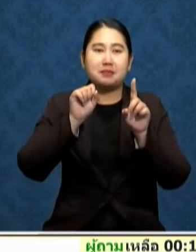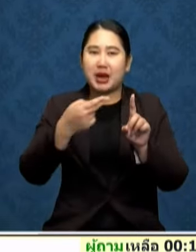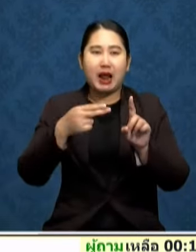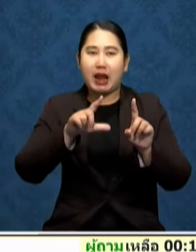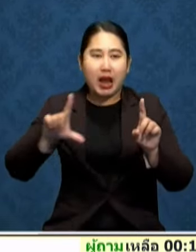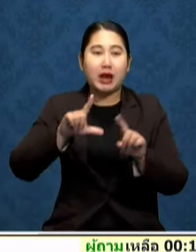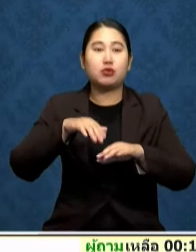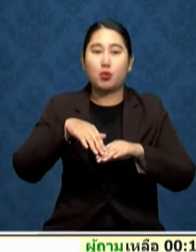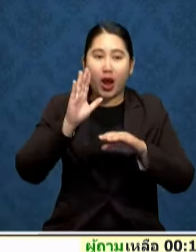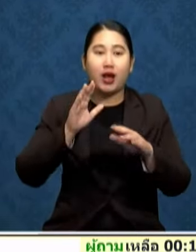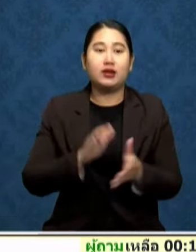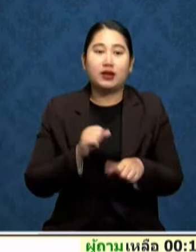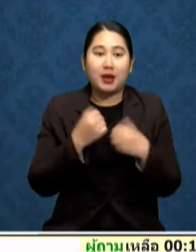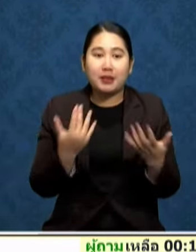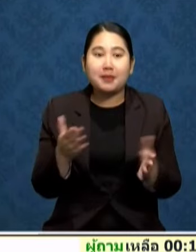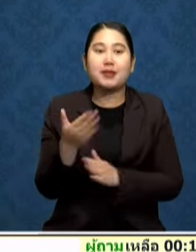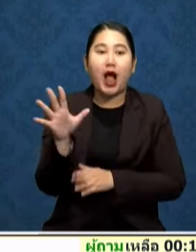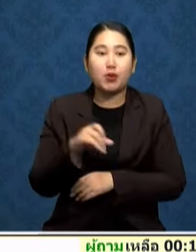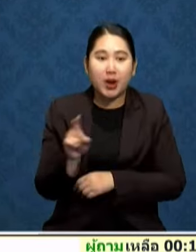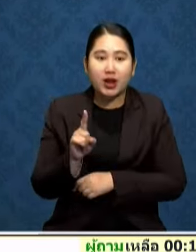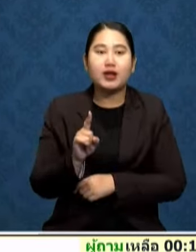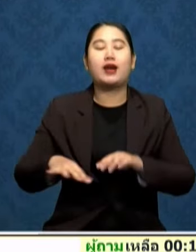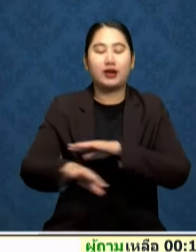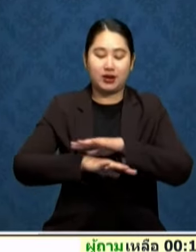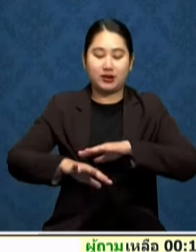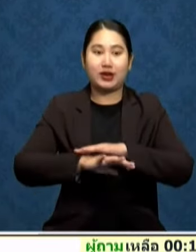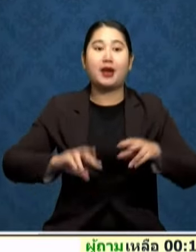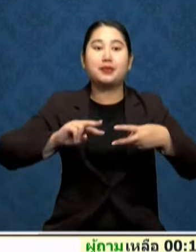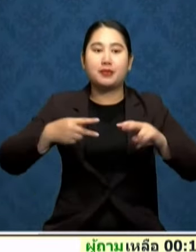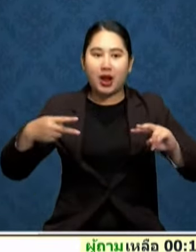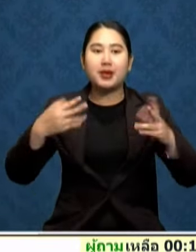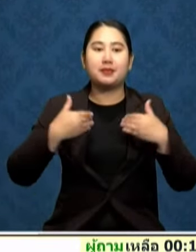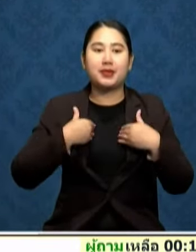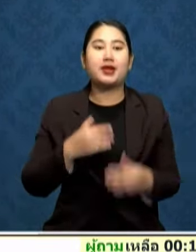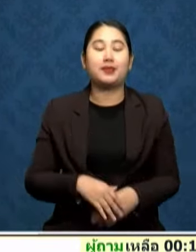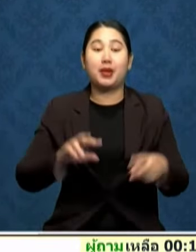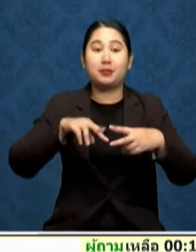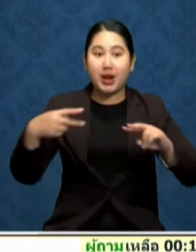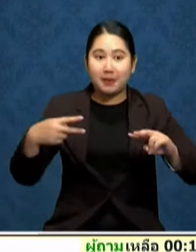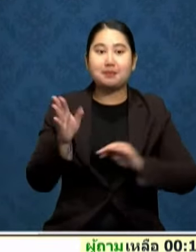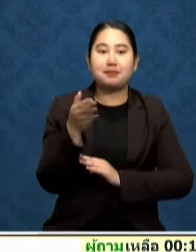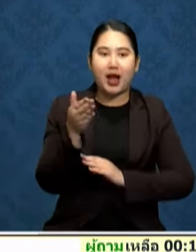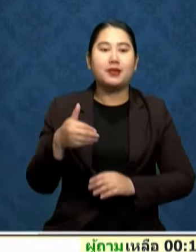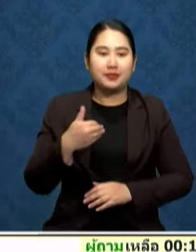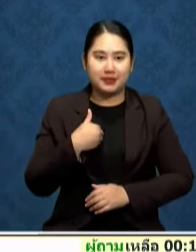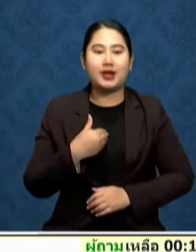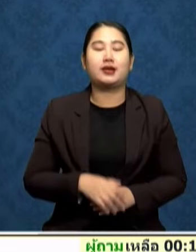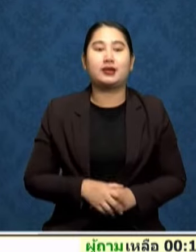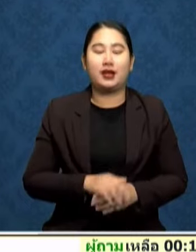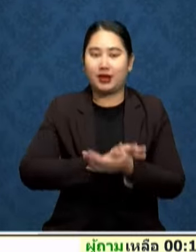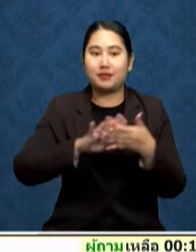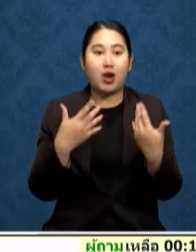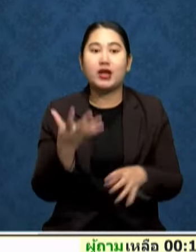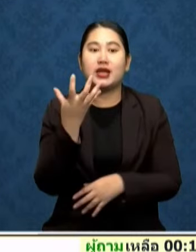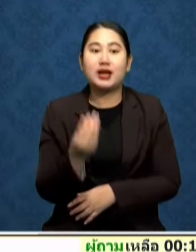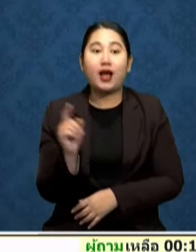วันนี้มีข้อมูลหลักฐานทางพันธุกรรมมี DNA ปลายทางเรียบร้อยแล้วเหลืออะ